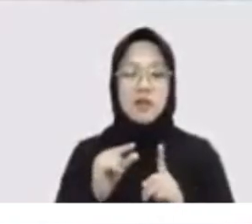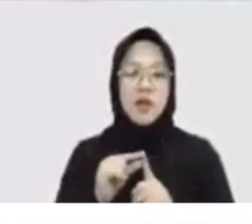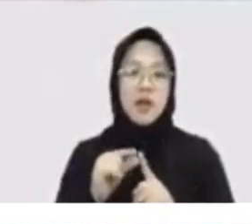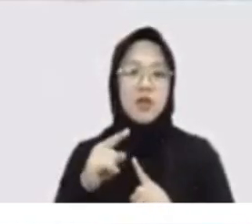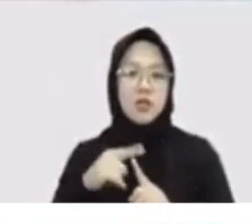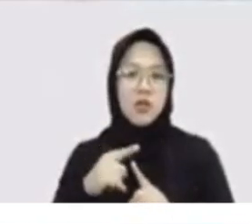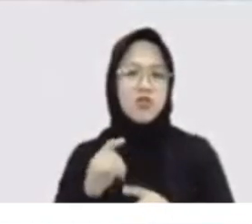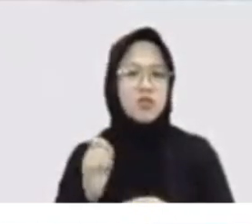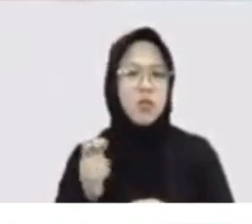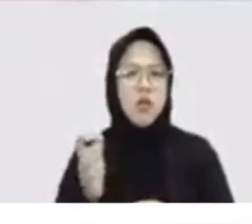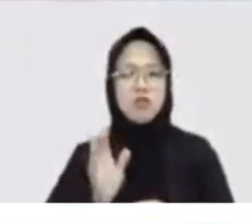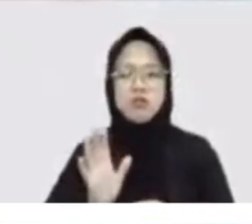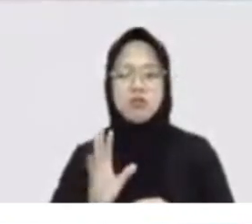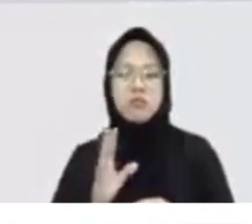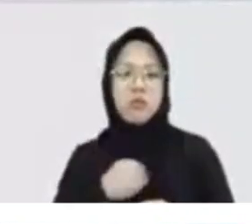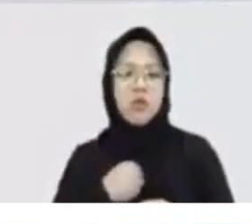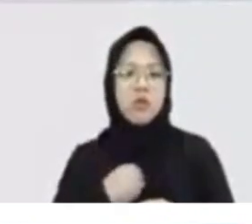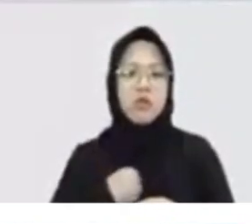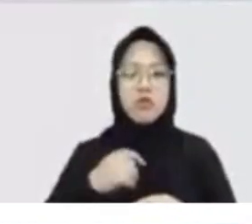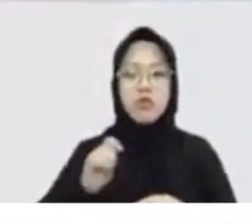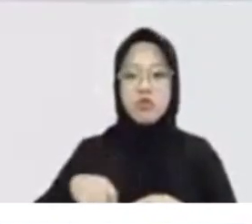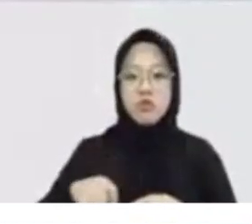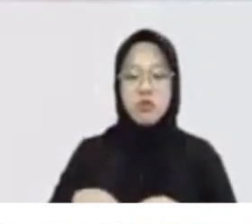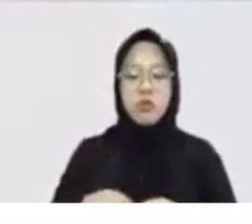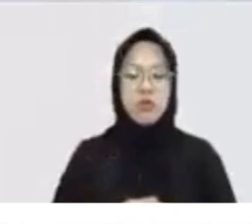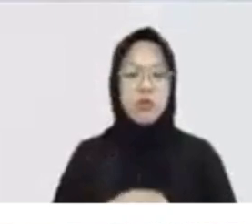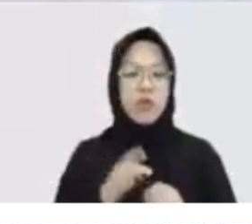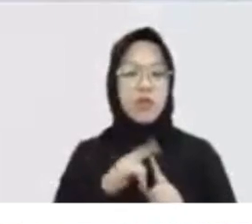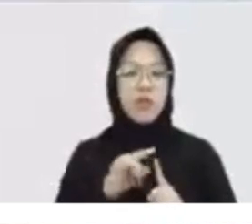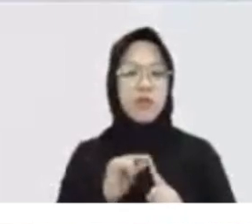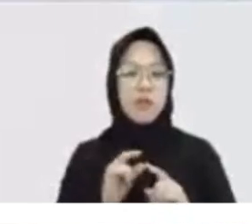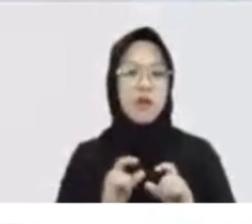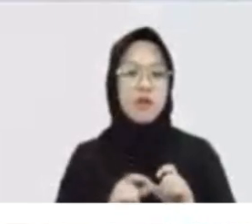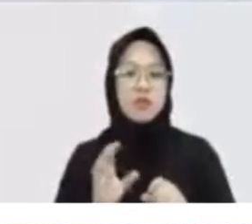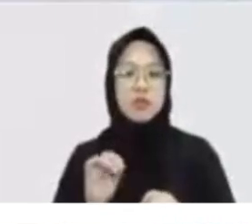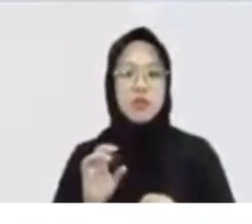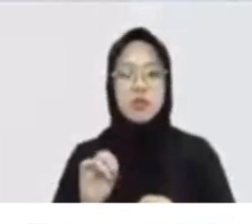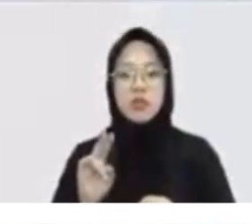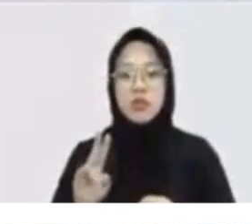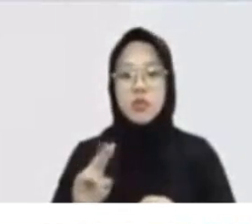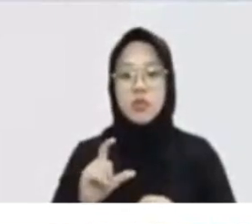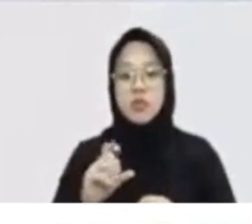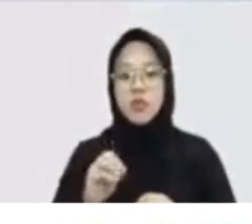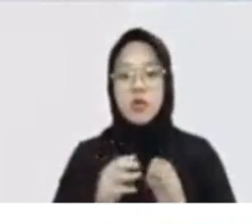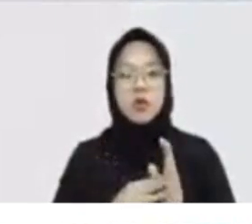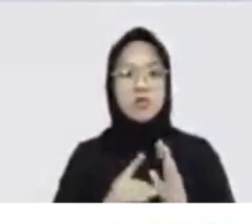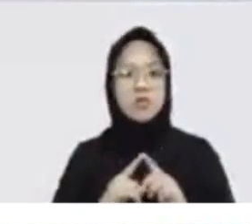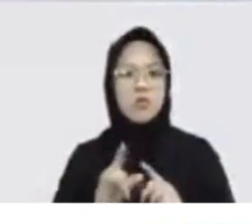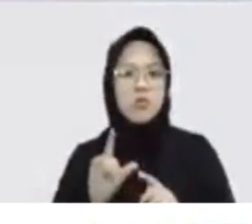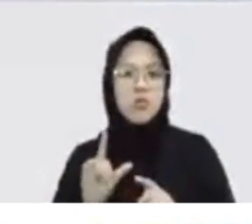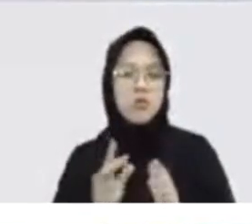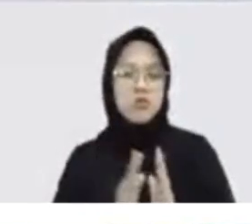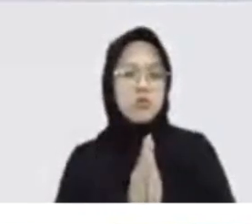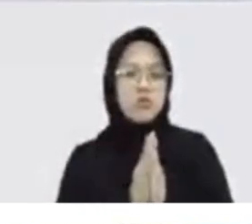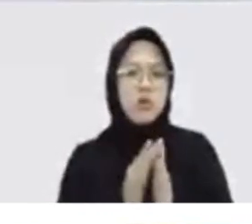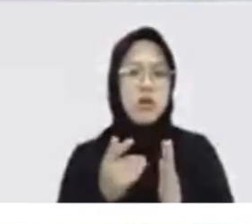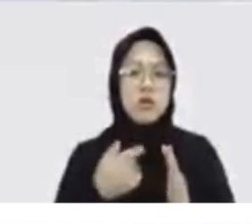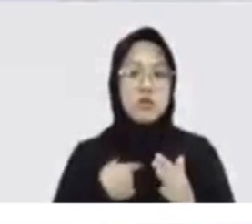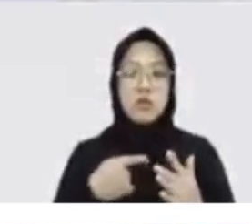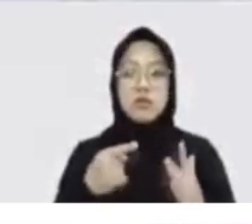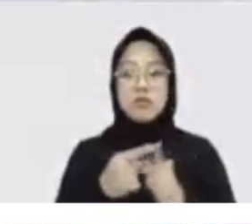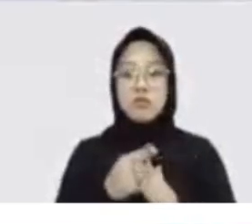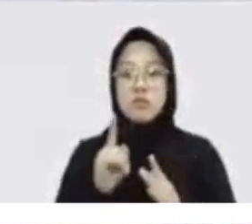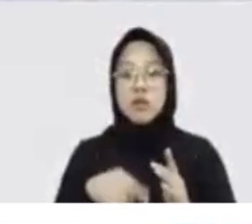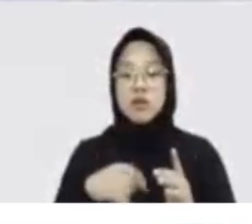beralasan menurut hukum TPS 002 Desa Susukan Kecamatan Comal Bapak pemohon mendalirkan terdapat pemilih yang menggunakan ktpl